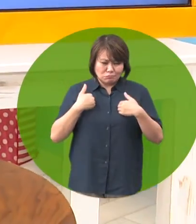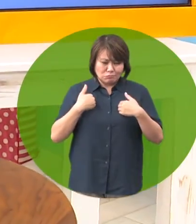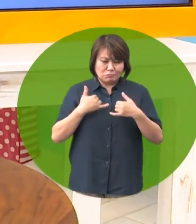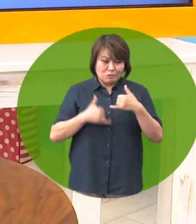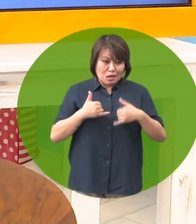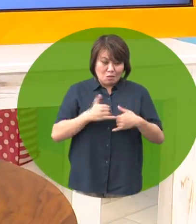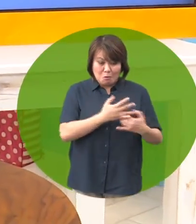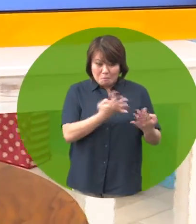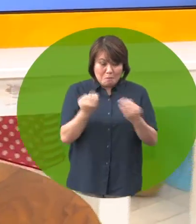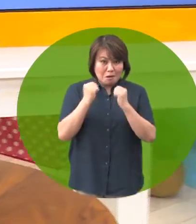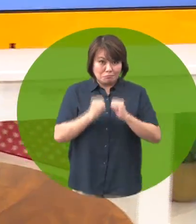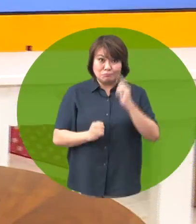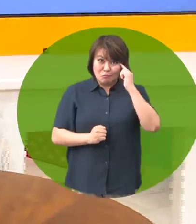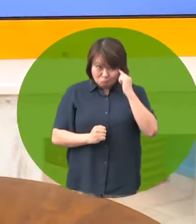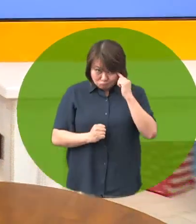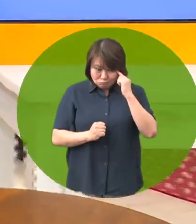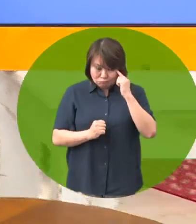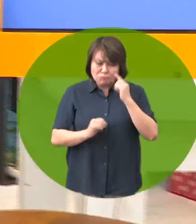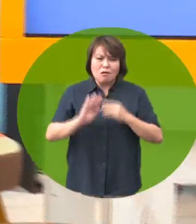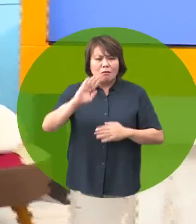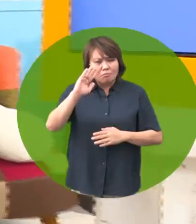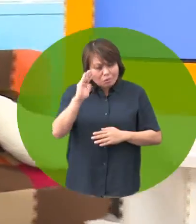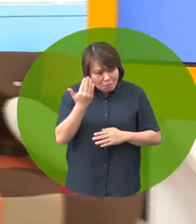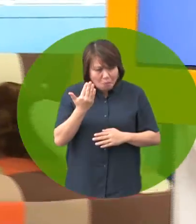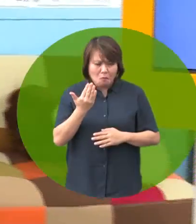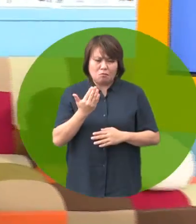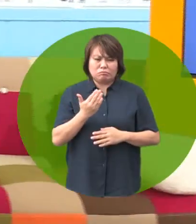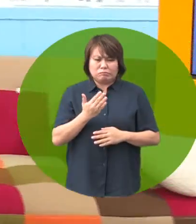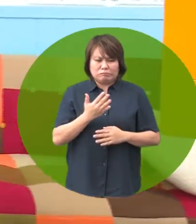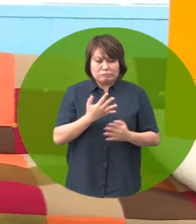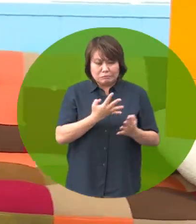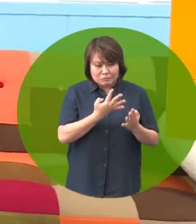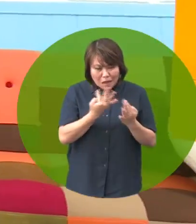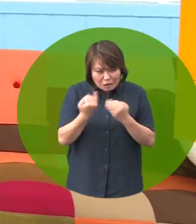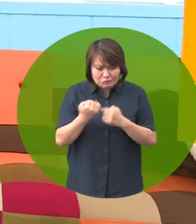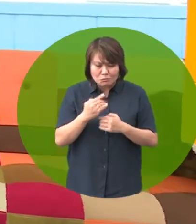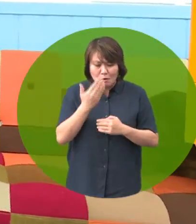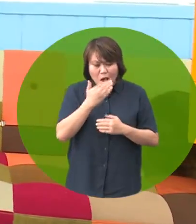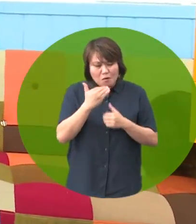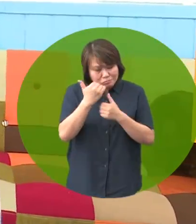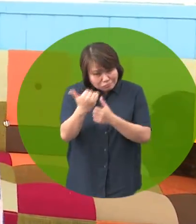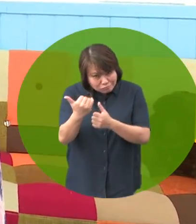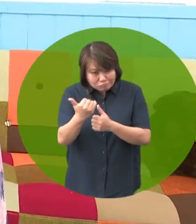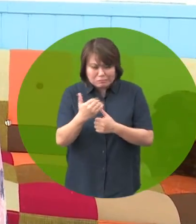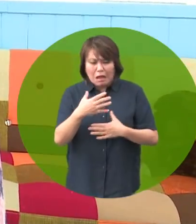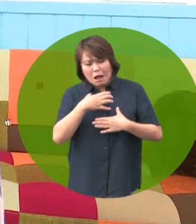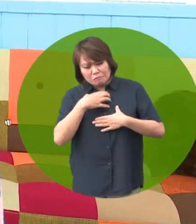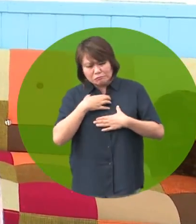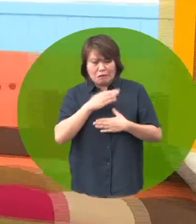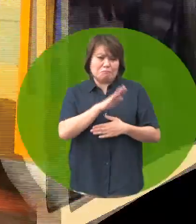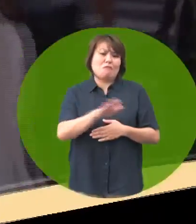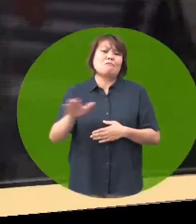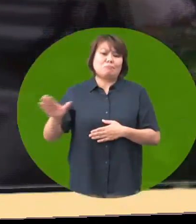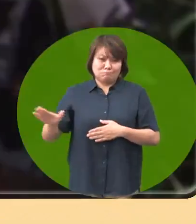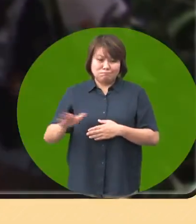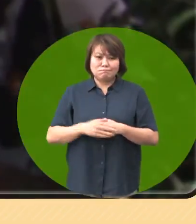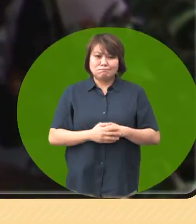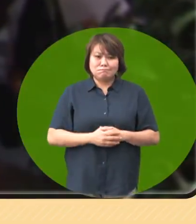多いはずしかしその裏で多くの誘惑や危険が潜んでいるん